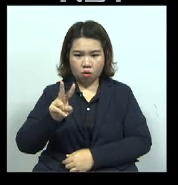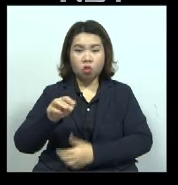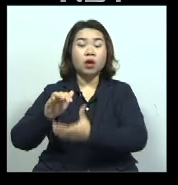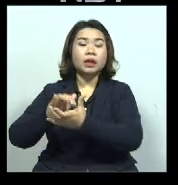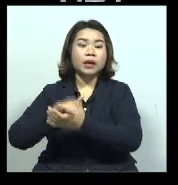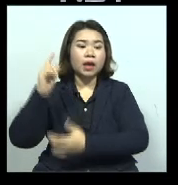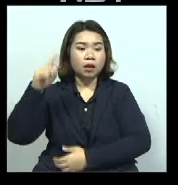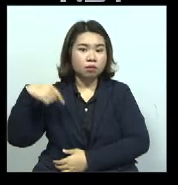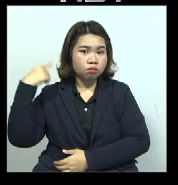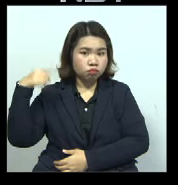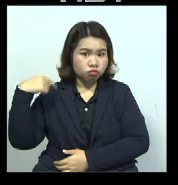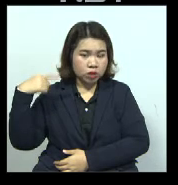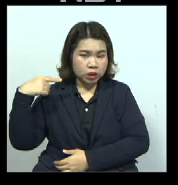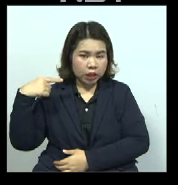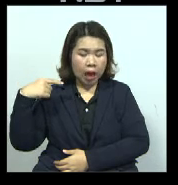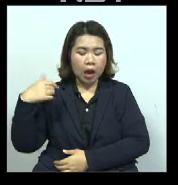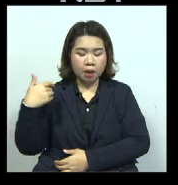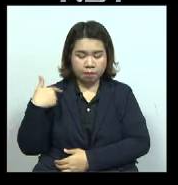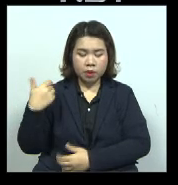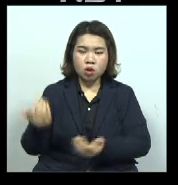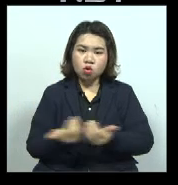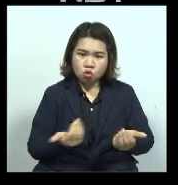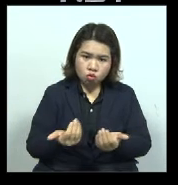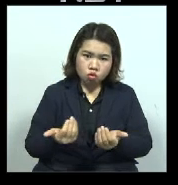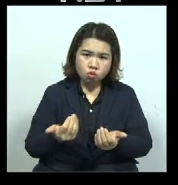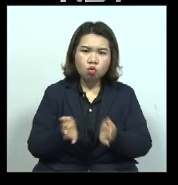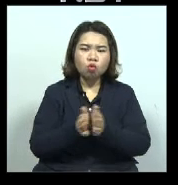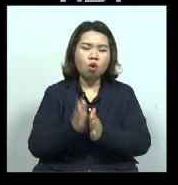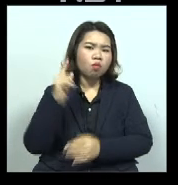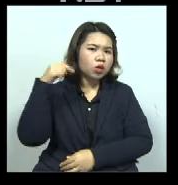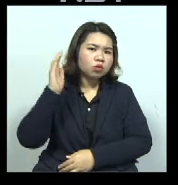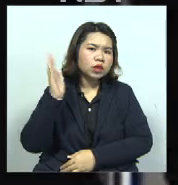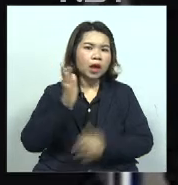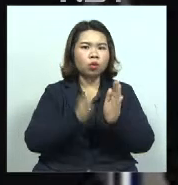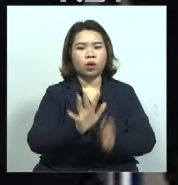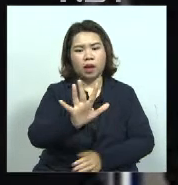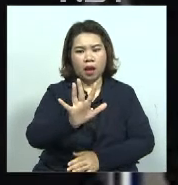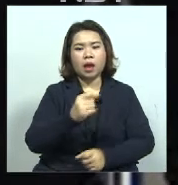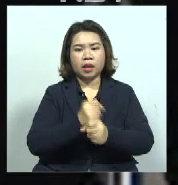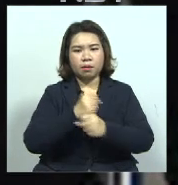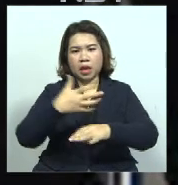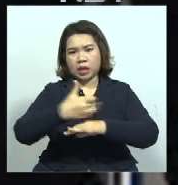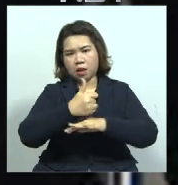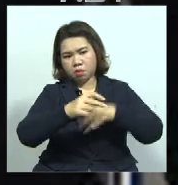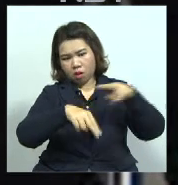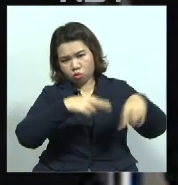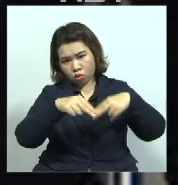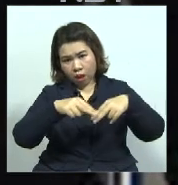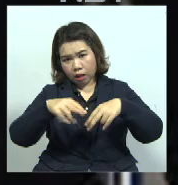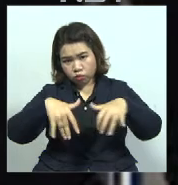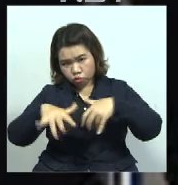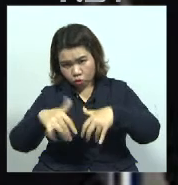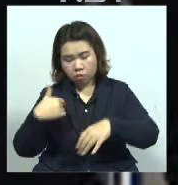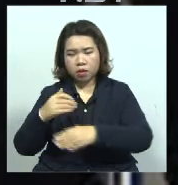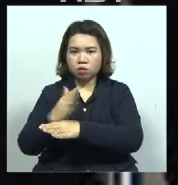สกับนางสตินคุณปลื้มมีบุตรและธิดารวม5คนเป็นนักการเมืองท้องถิ่นนักธุรกิจแล้วก็เ